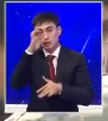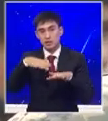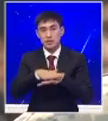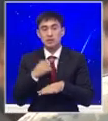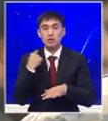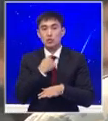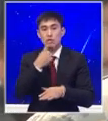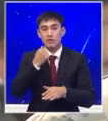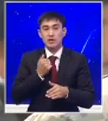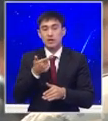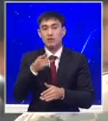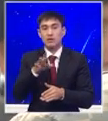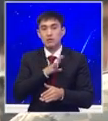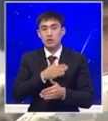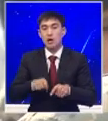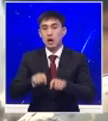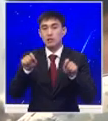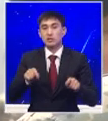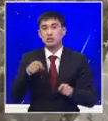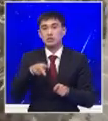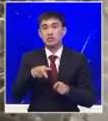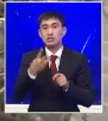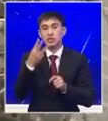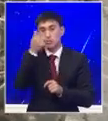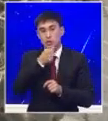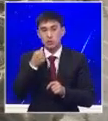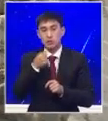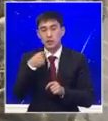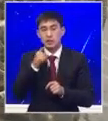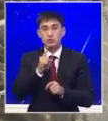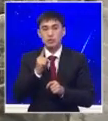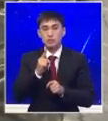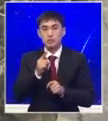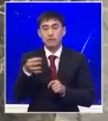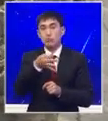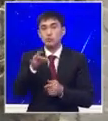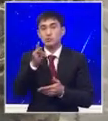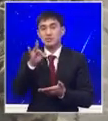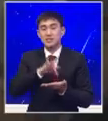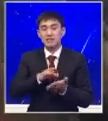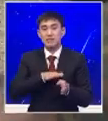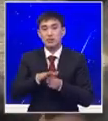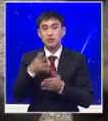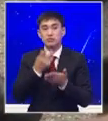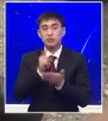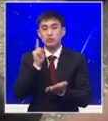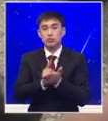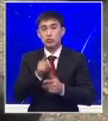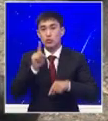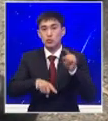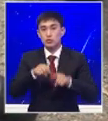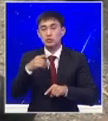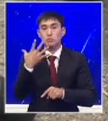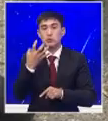отдел Национальной гвардии был открыт в 2003 году. Стоит отметить, что в областном центре выполняют свой долг перед Родиной